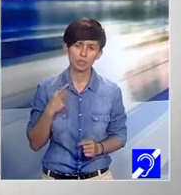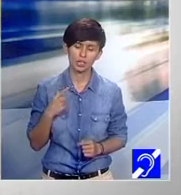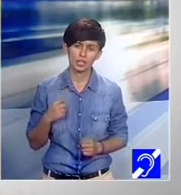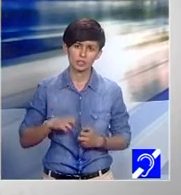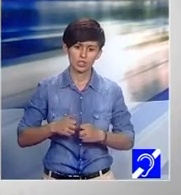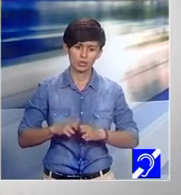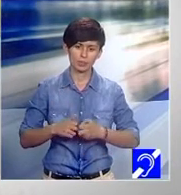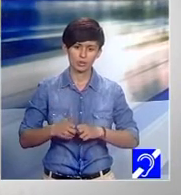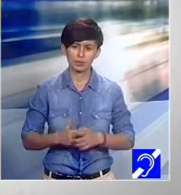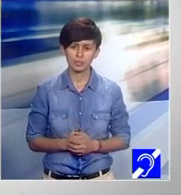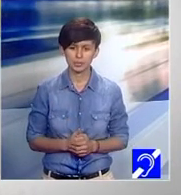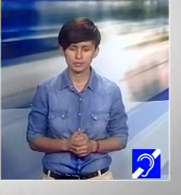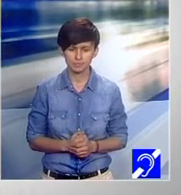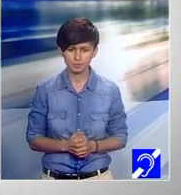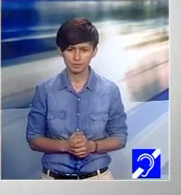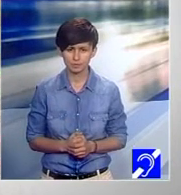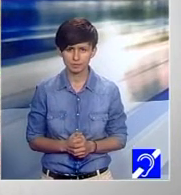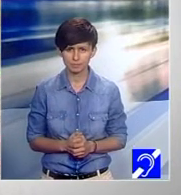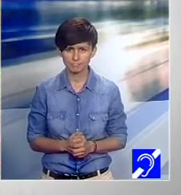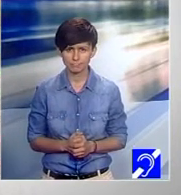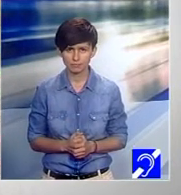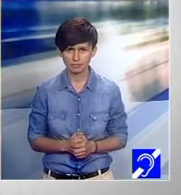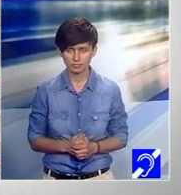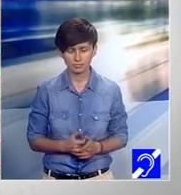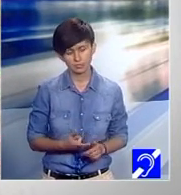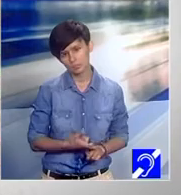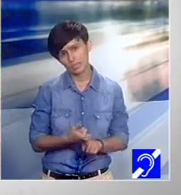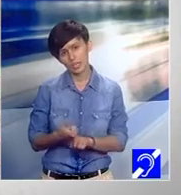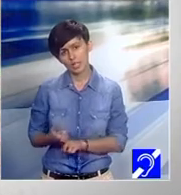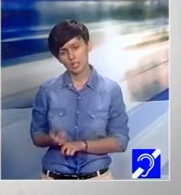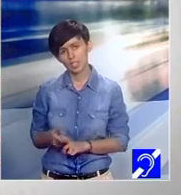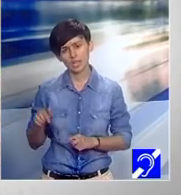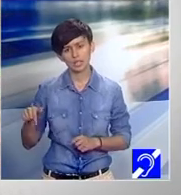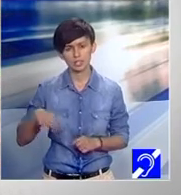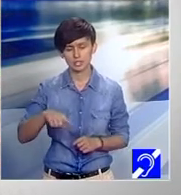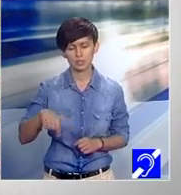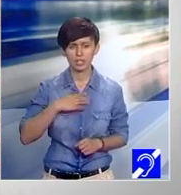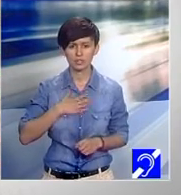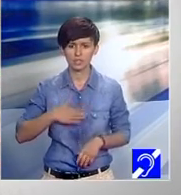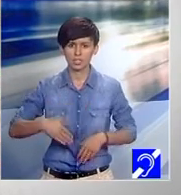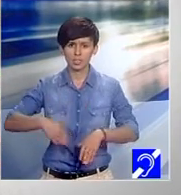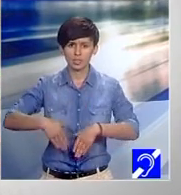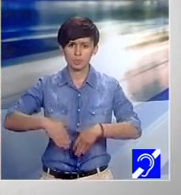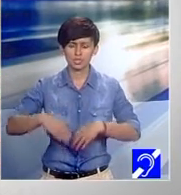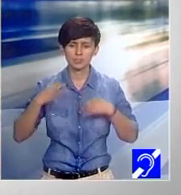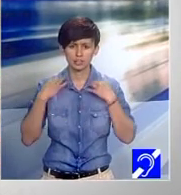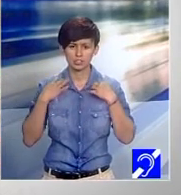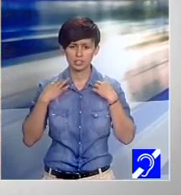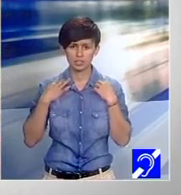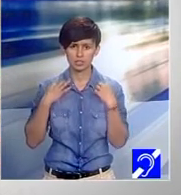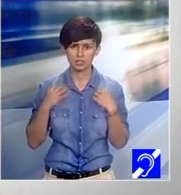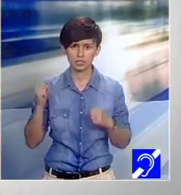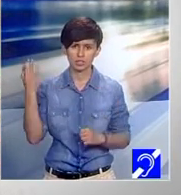este o problemă. Și în acest sens ne-am dorit din partea Ministerului Sănătății o politică de finanțare puțin